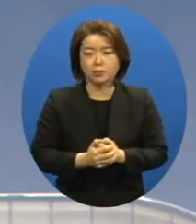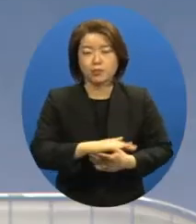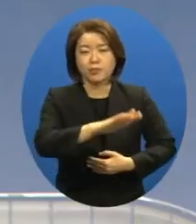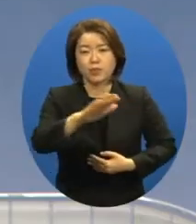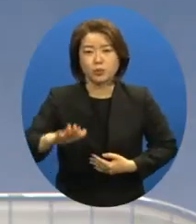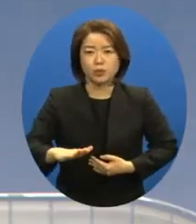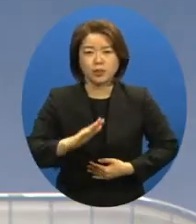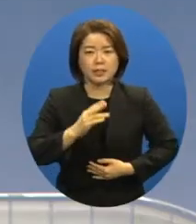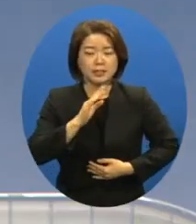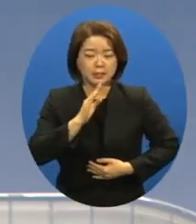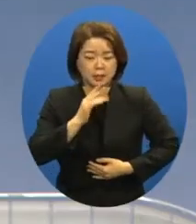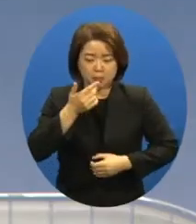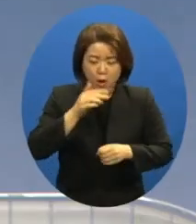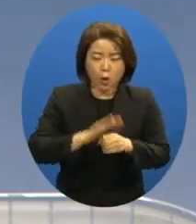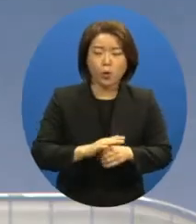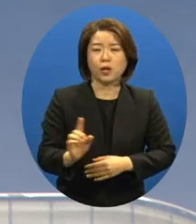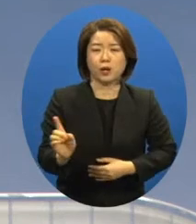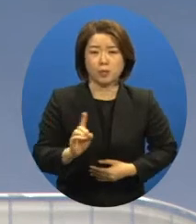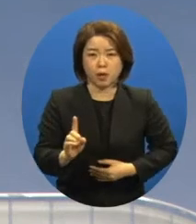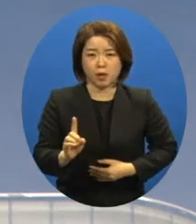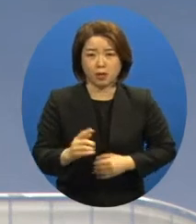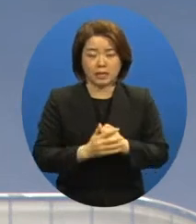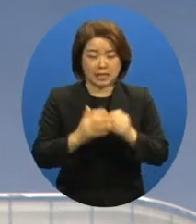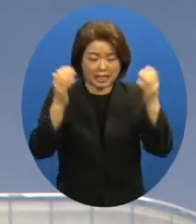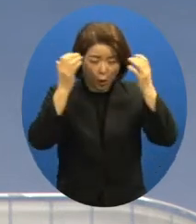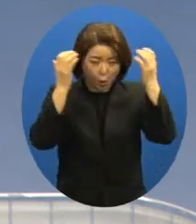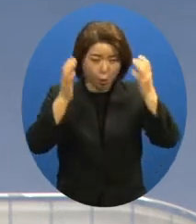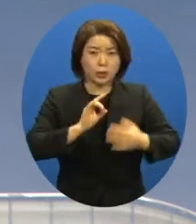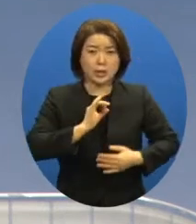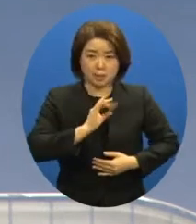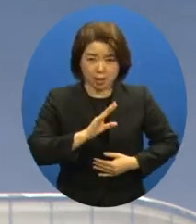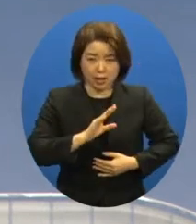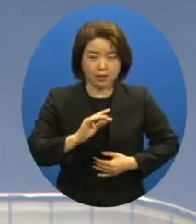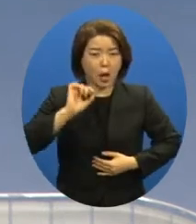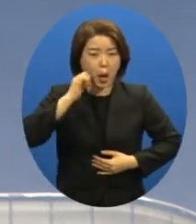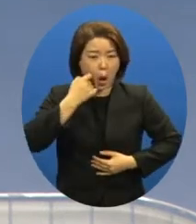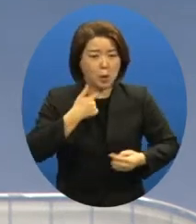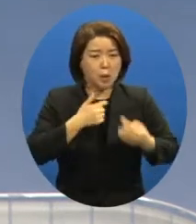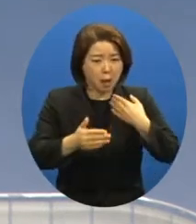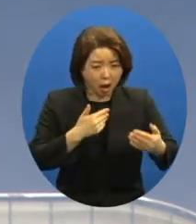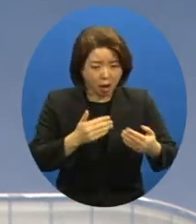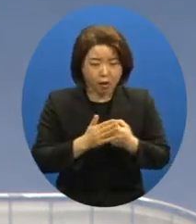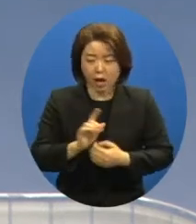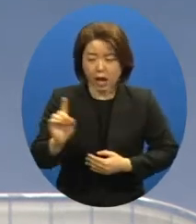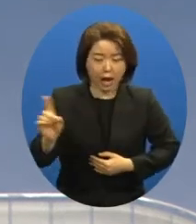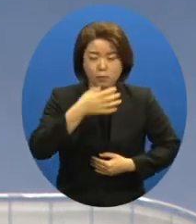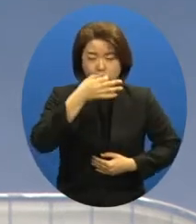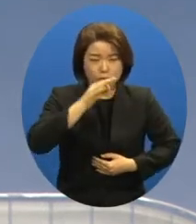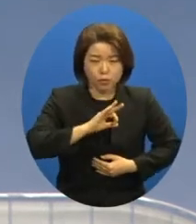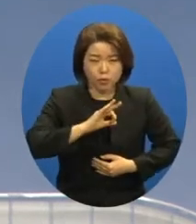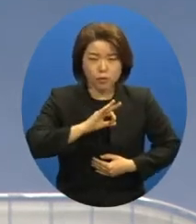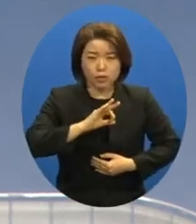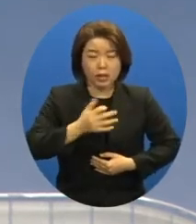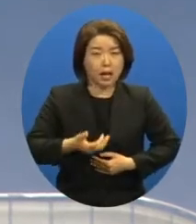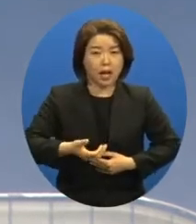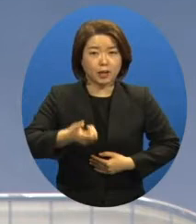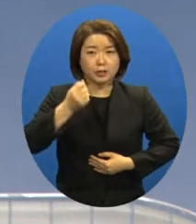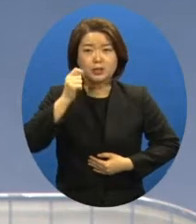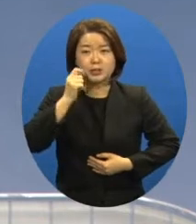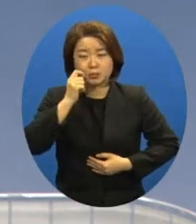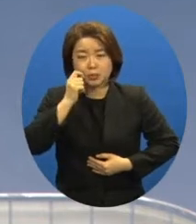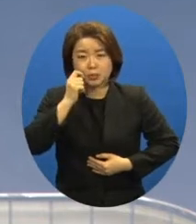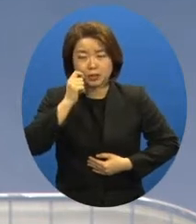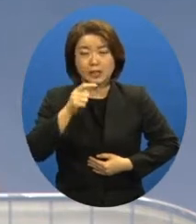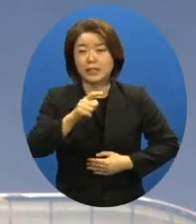정말 억울한 것은 고생만 했지, 어려움만 겪었지, 아무런 유익을 누리지 못하고